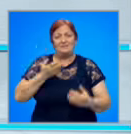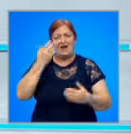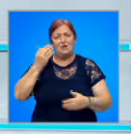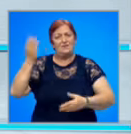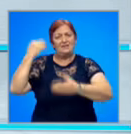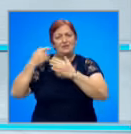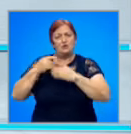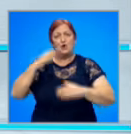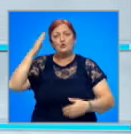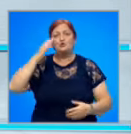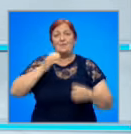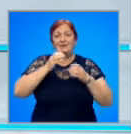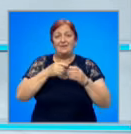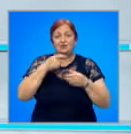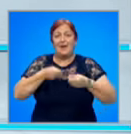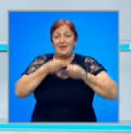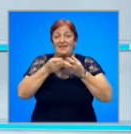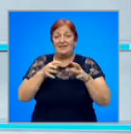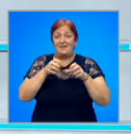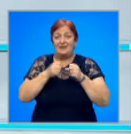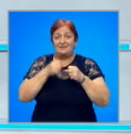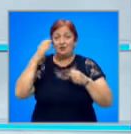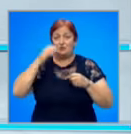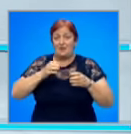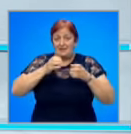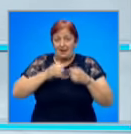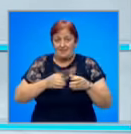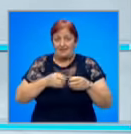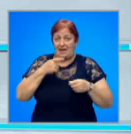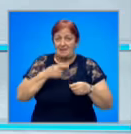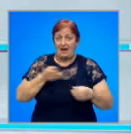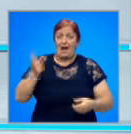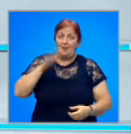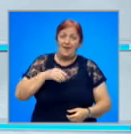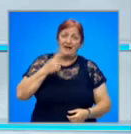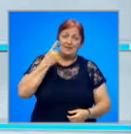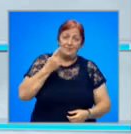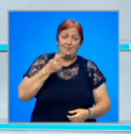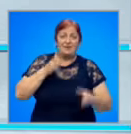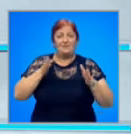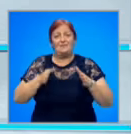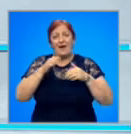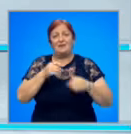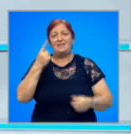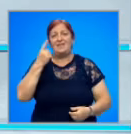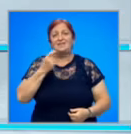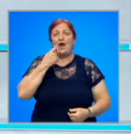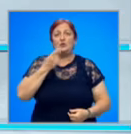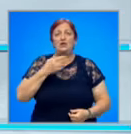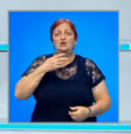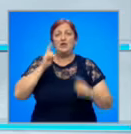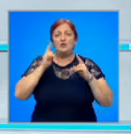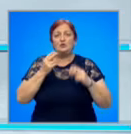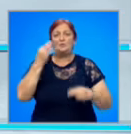най-новата ни история, служебен кабинет ще предаде властта на служебен кабинет. И така, пак за първи път в рамките само на една година